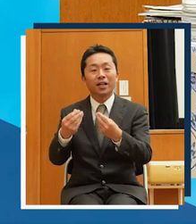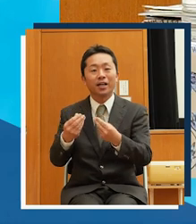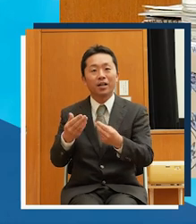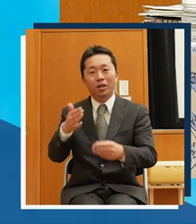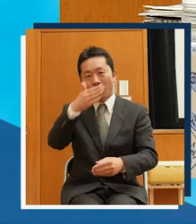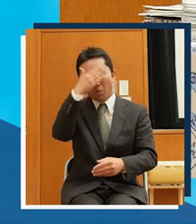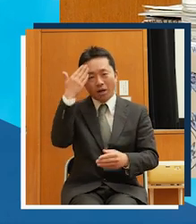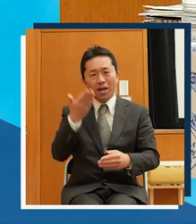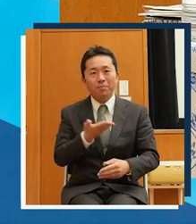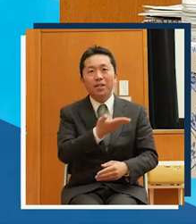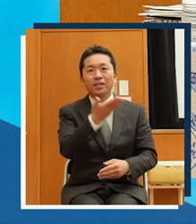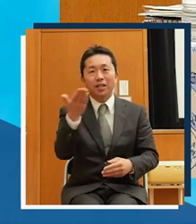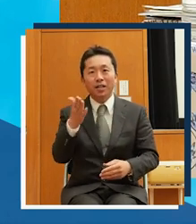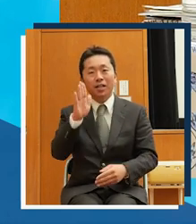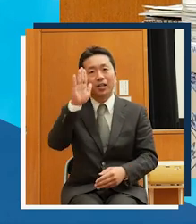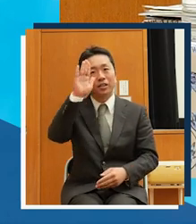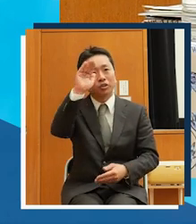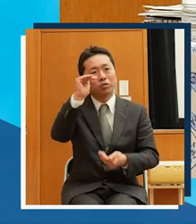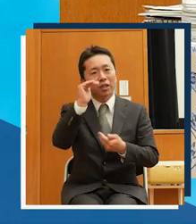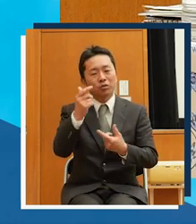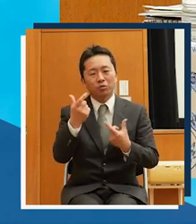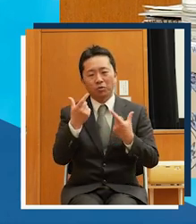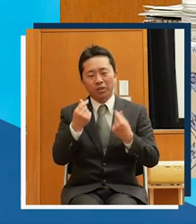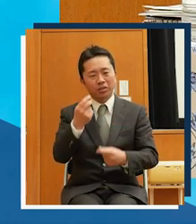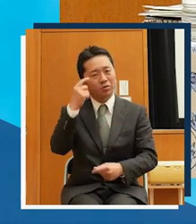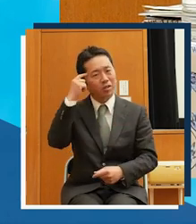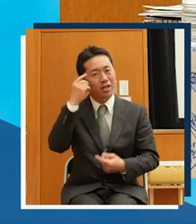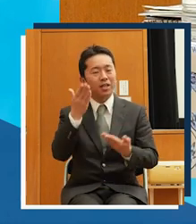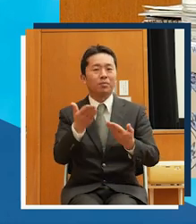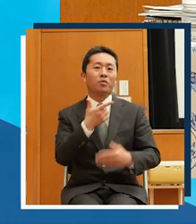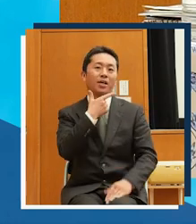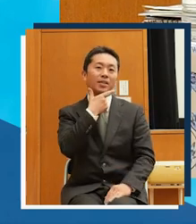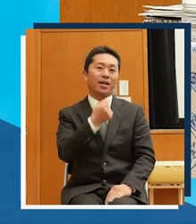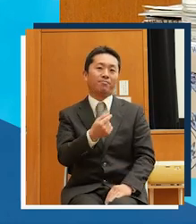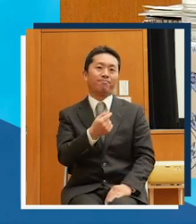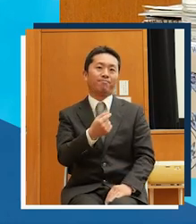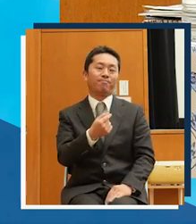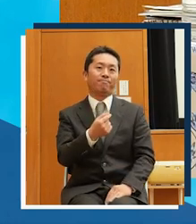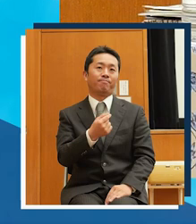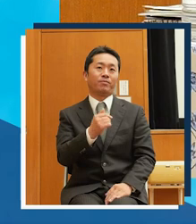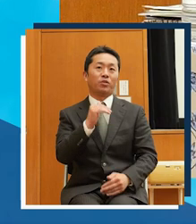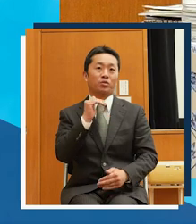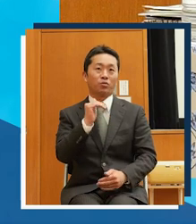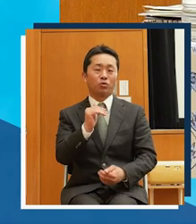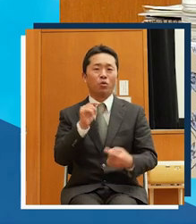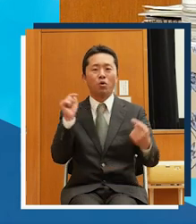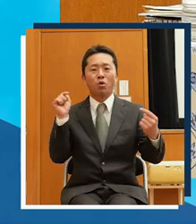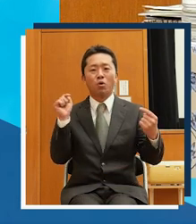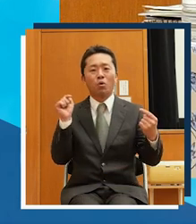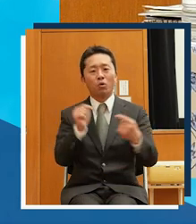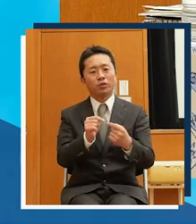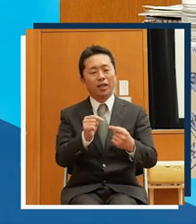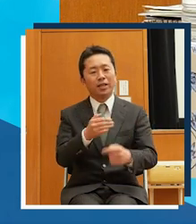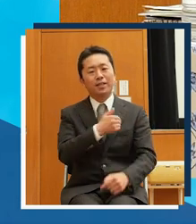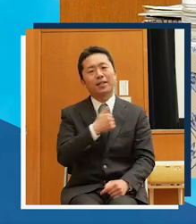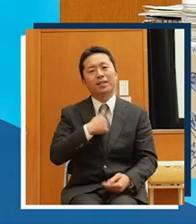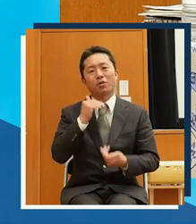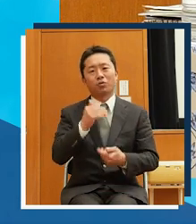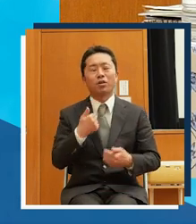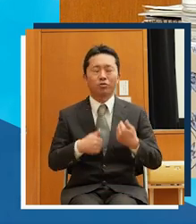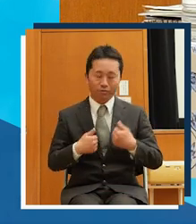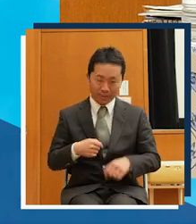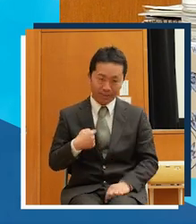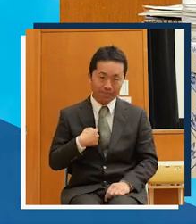の将来のことをみんなでしっかり考えてほしいということをえ今日お伝えできたことも非常にえ嬉しかったです